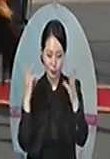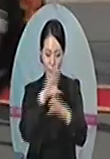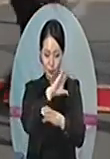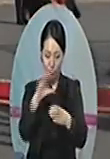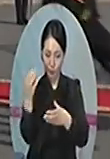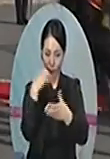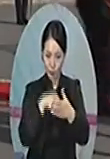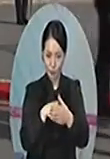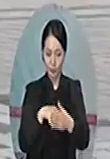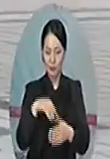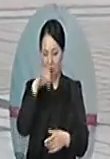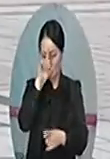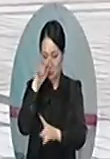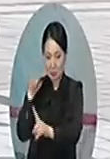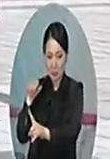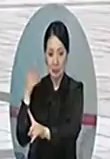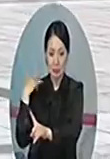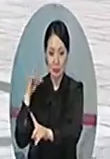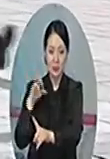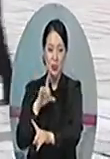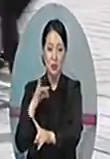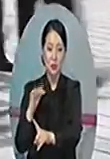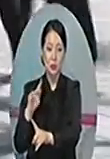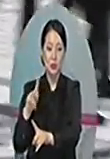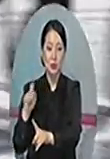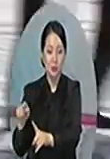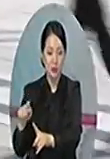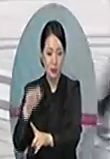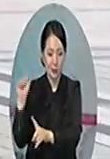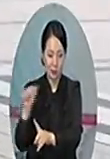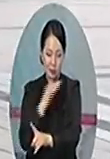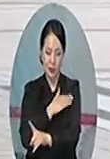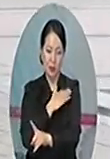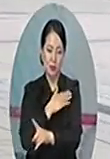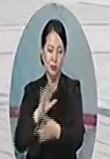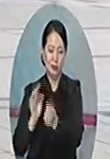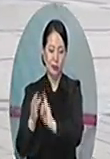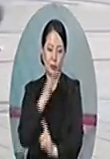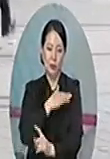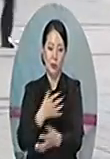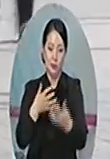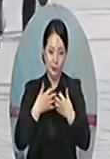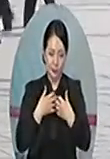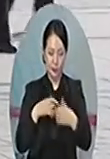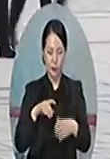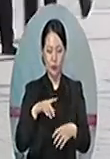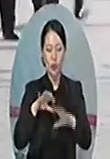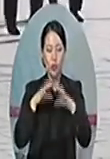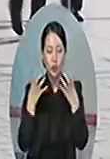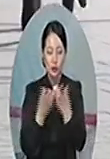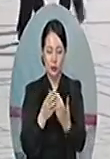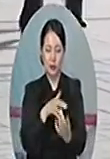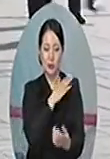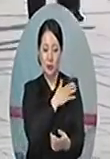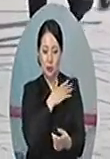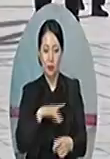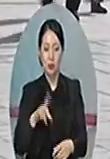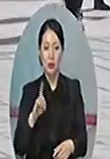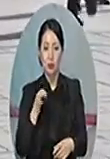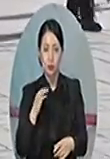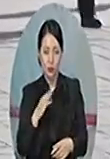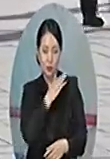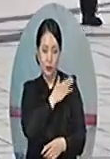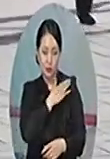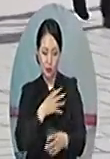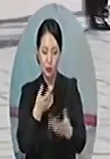үсэн эрүүлжүүлэх асуудлыг цагдаагийн байгууллага хариуцуулсан. За олон нийтийн цагдаа, хөршийн болон сургуулийн цагдаа гэх зэрэг олон нийтийн дэмжлэгийг